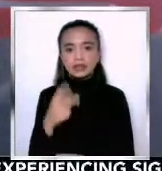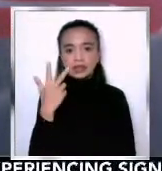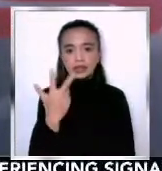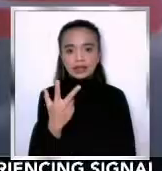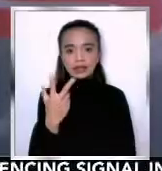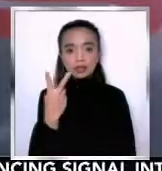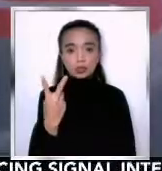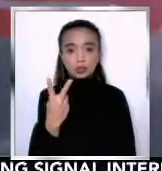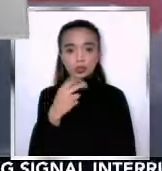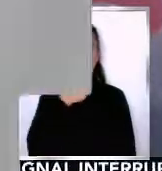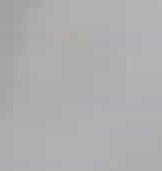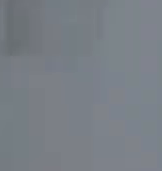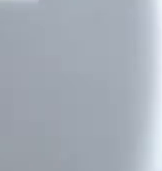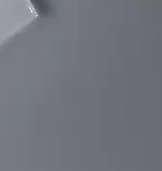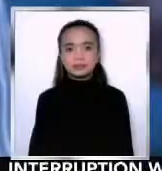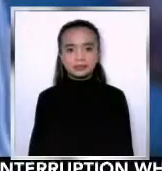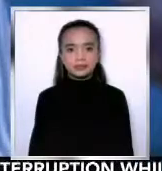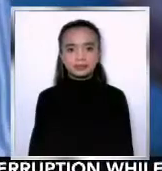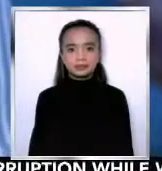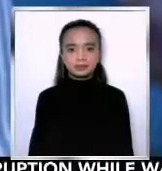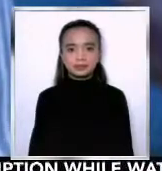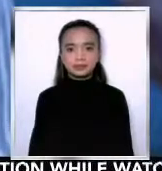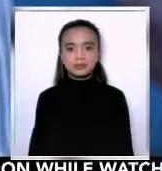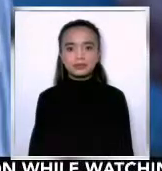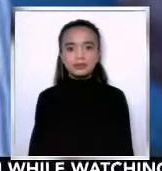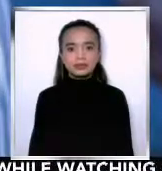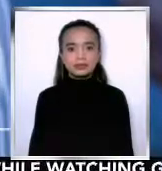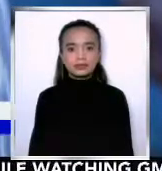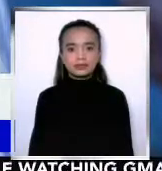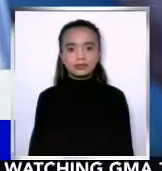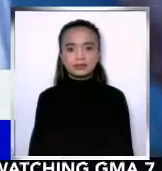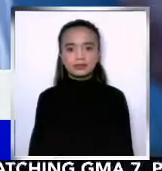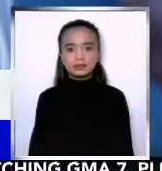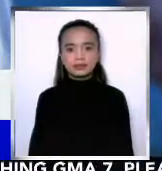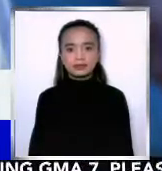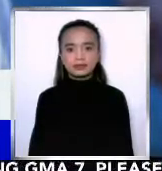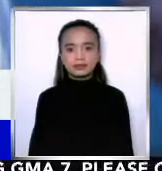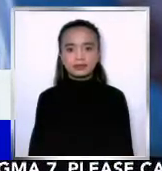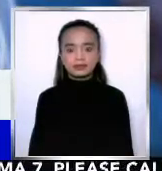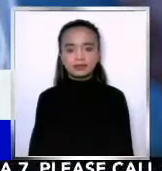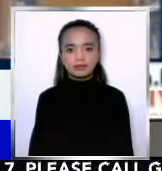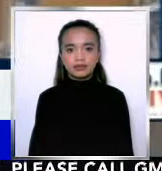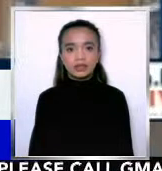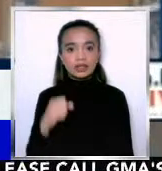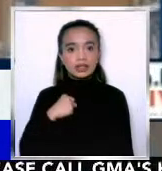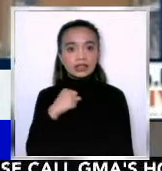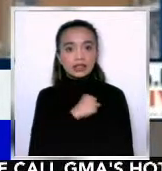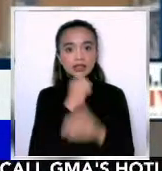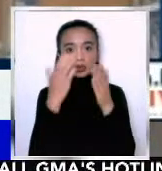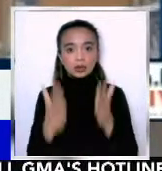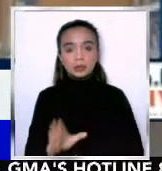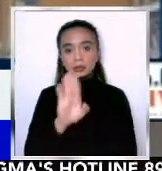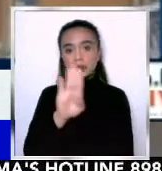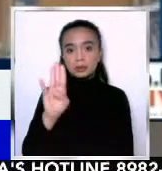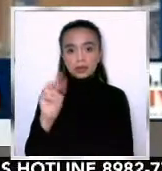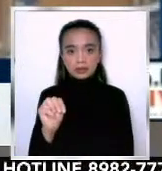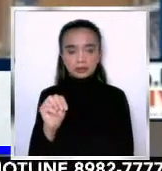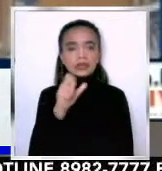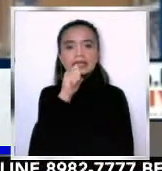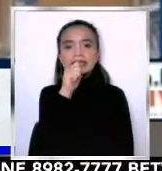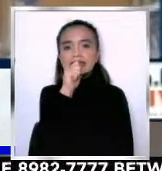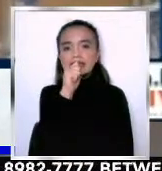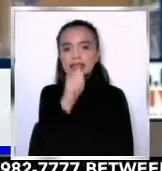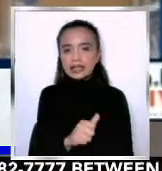Pangiliban Perez. Matapos indisiputin ni dating Senador Bongbong Marcos ang preliminary conference noong